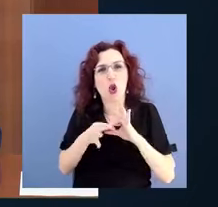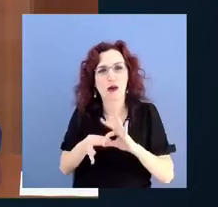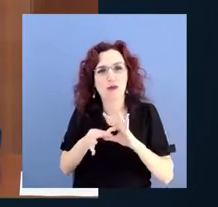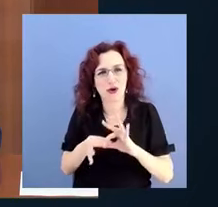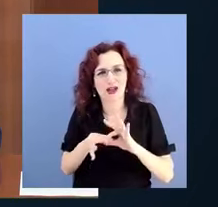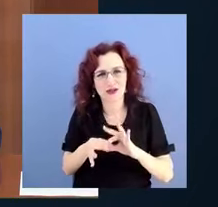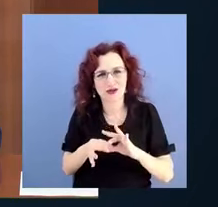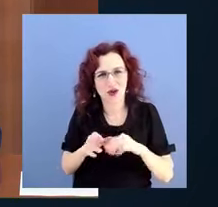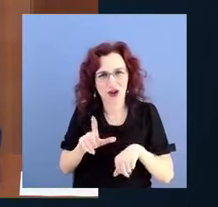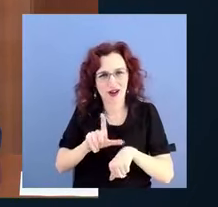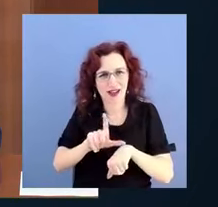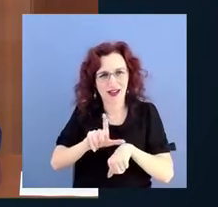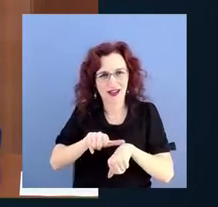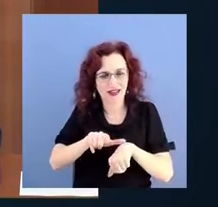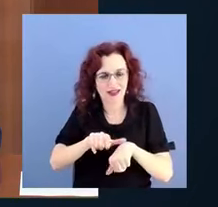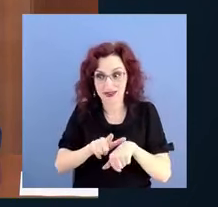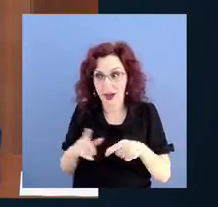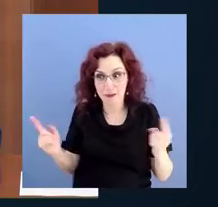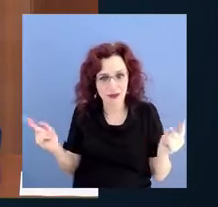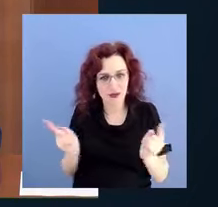a costituire